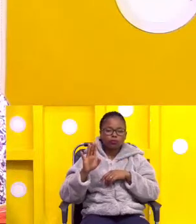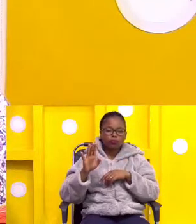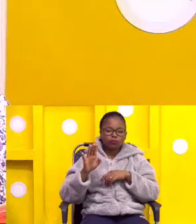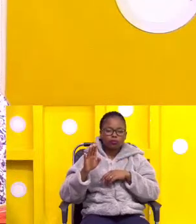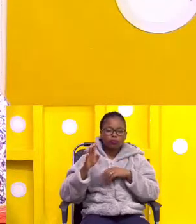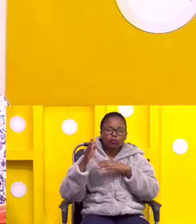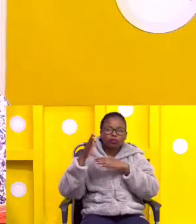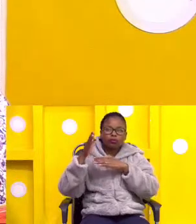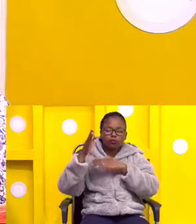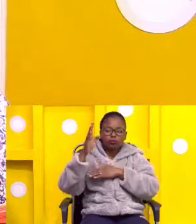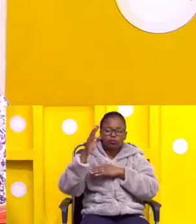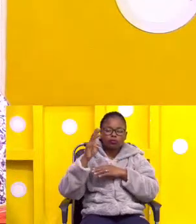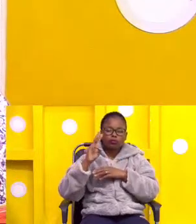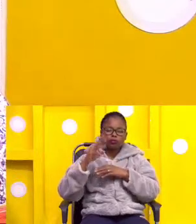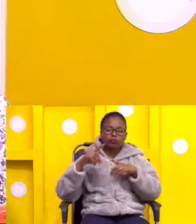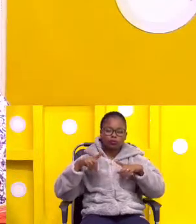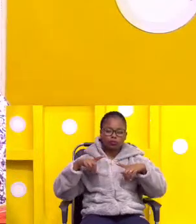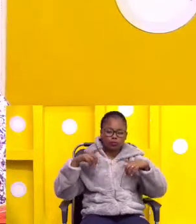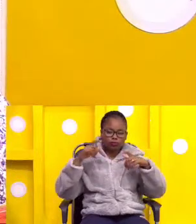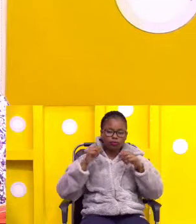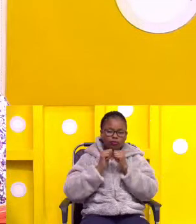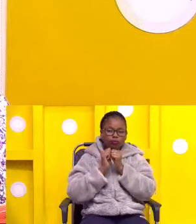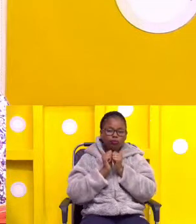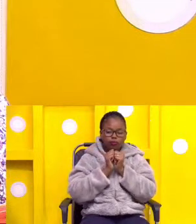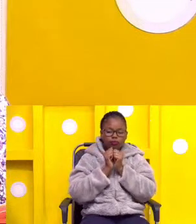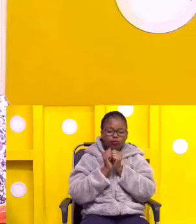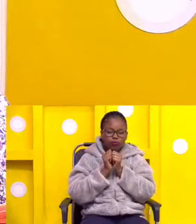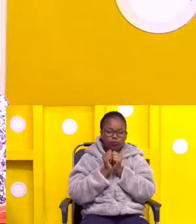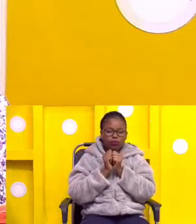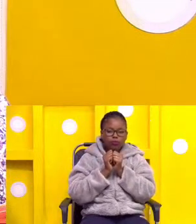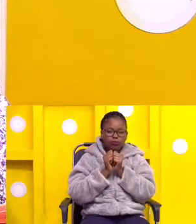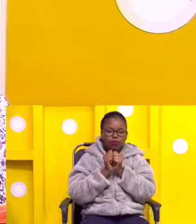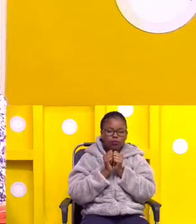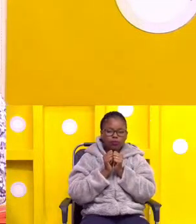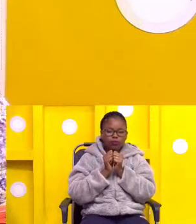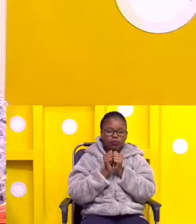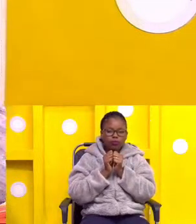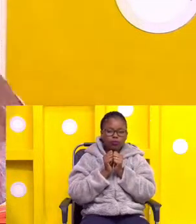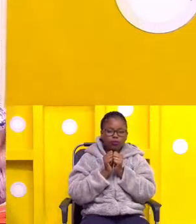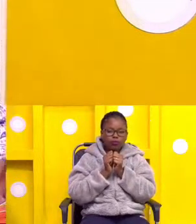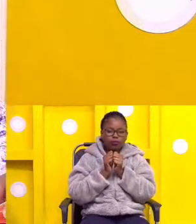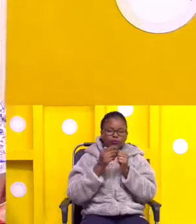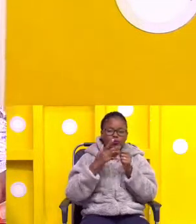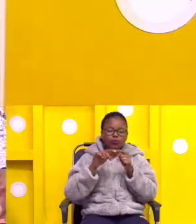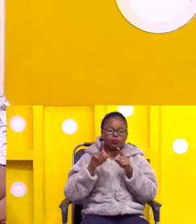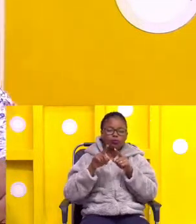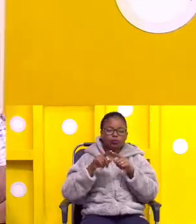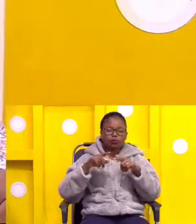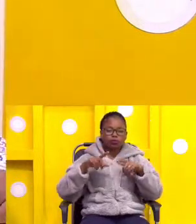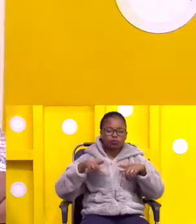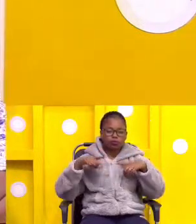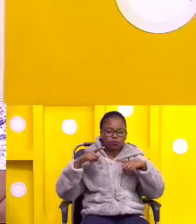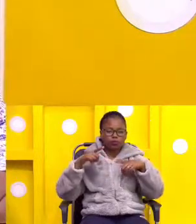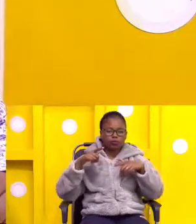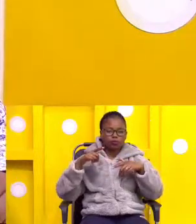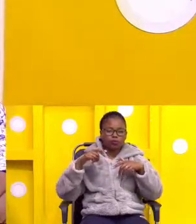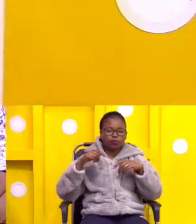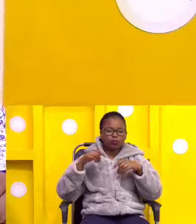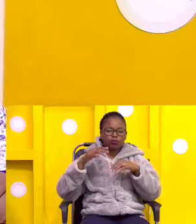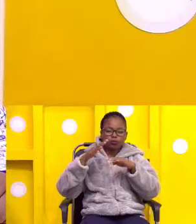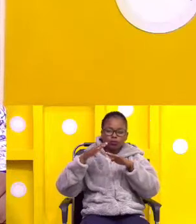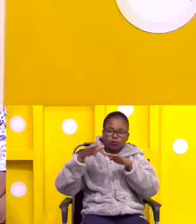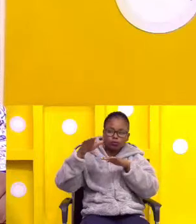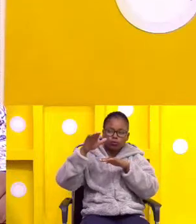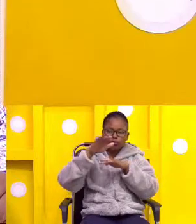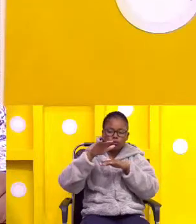Gayo yu egotora hamwe nawe. Na gikeno nige egotora igorore yaku. Luwa nero